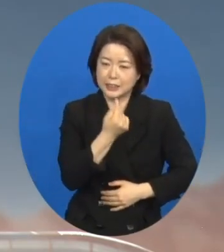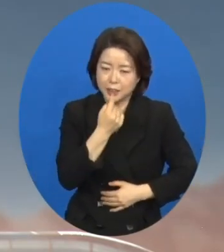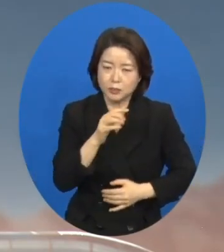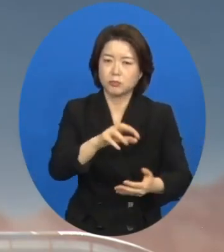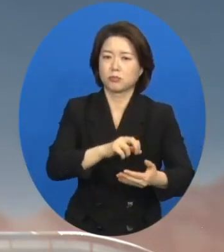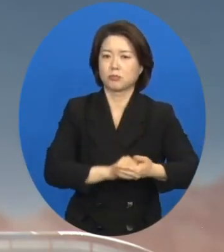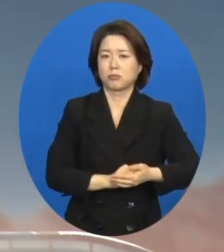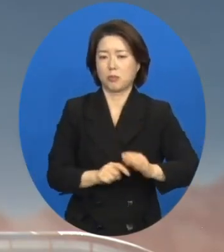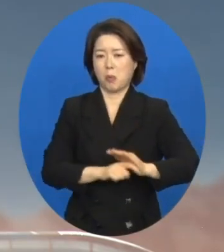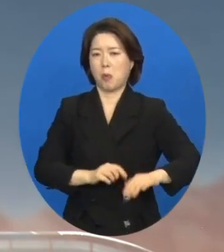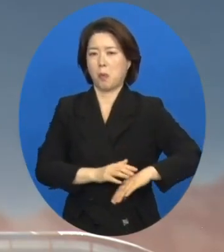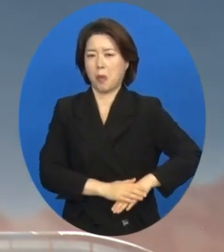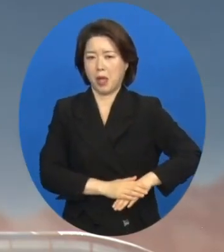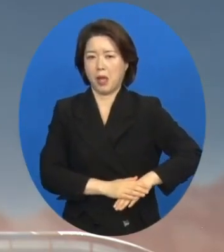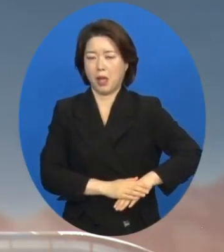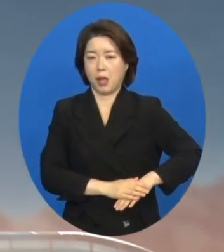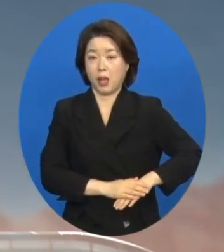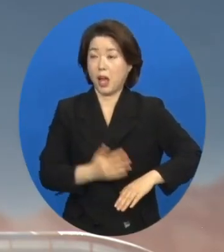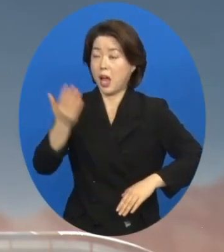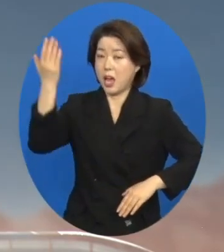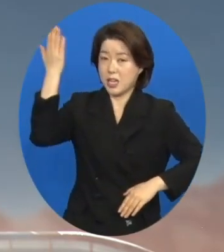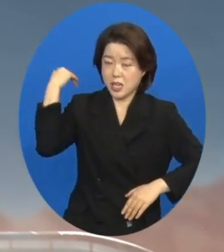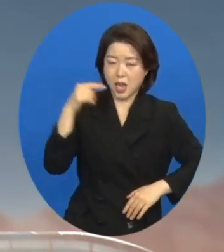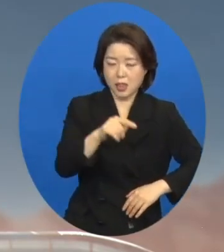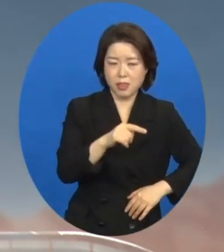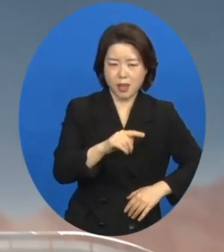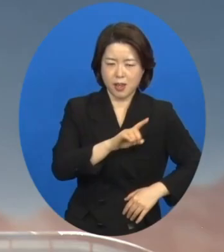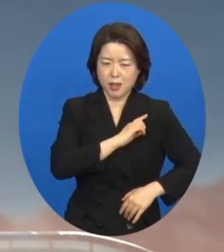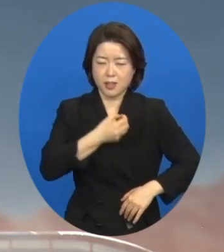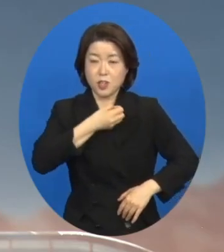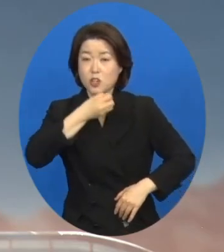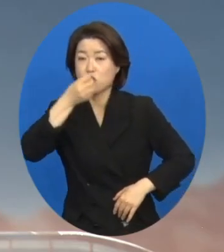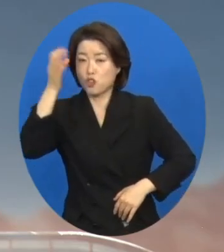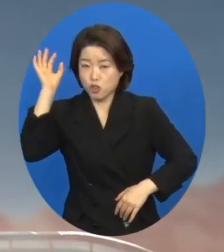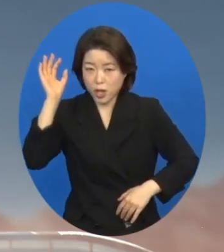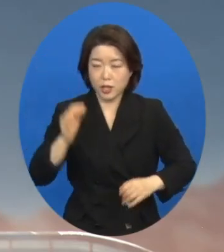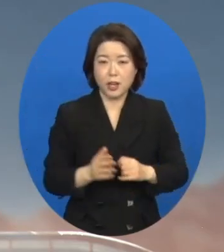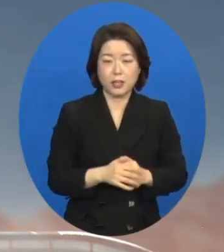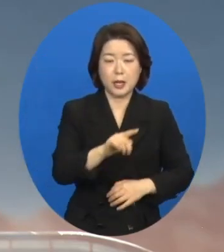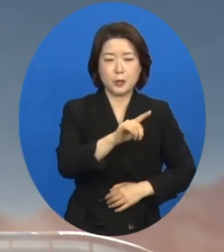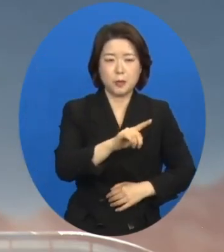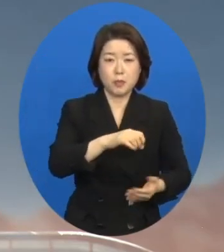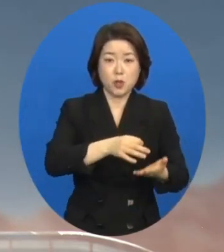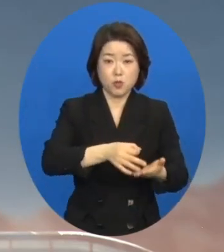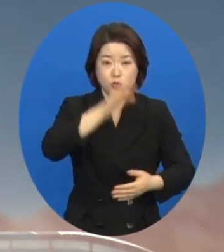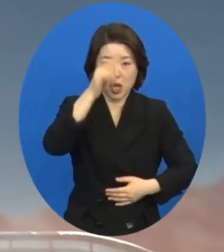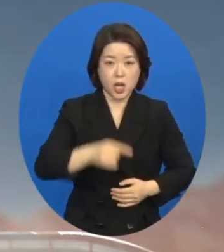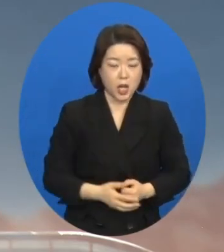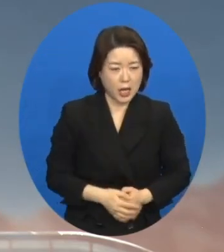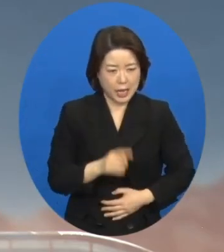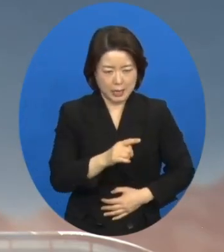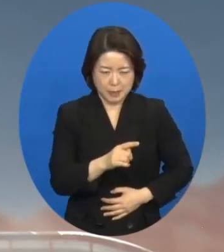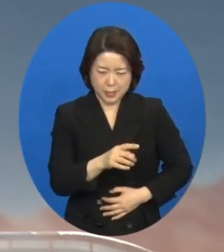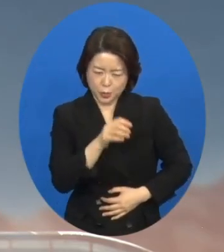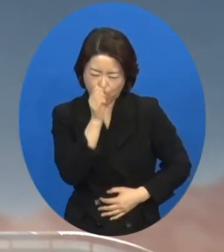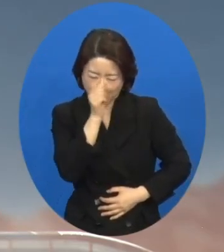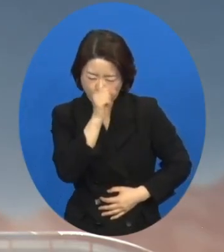바벨론인데요. 아마 고대 근동에서 가장 유행하던 모 명품 브랜드의 2023년 봄 신상이었던 것